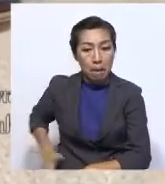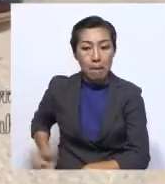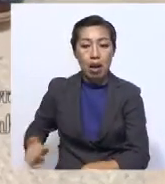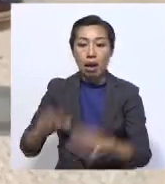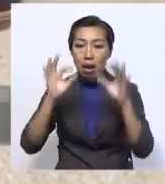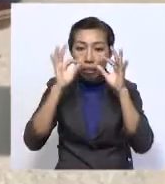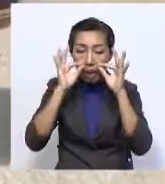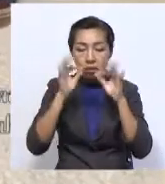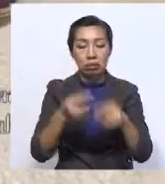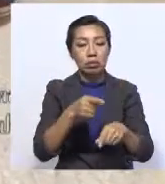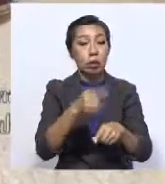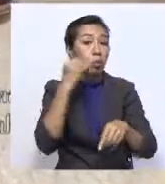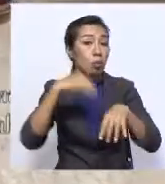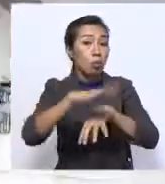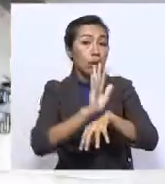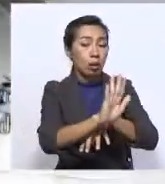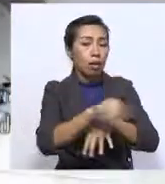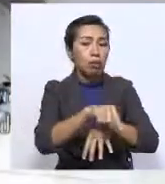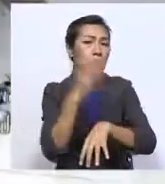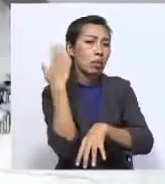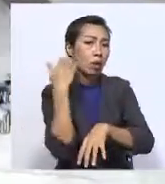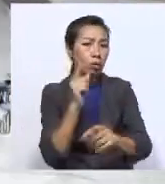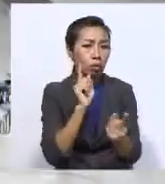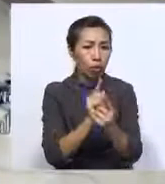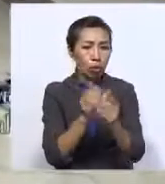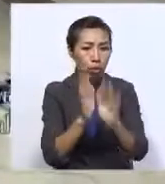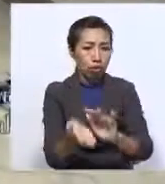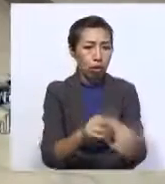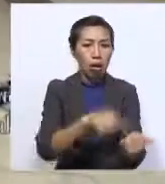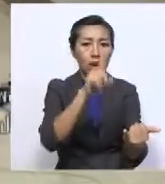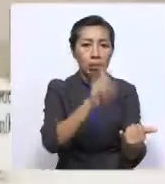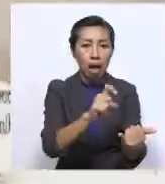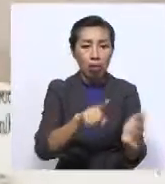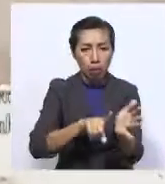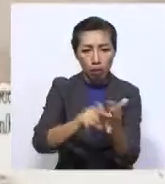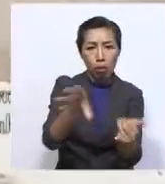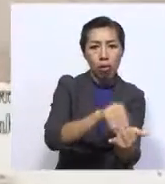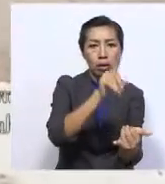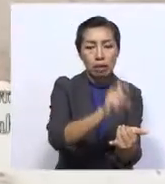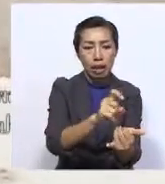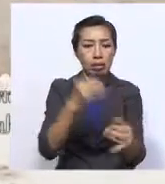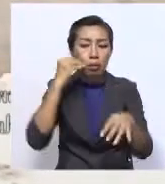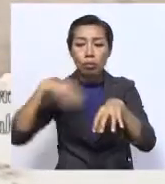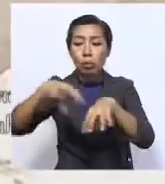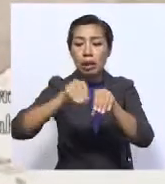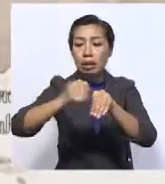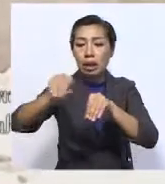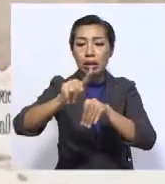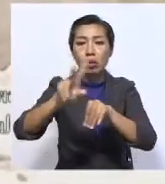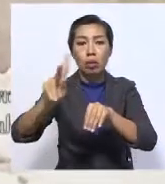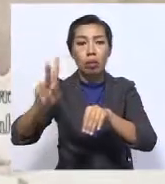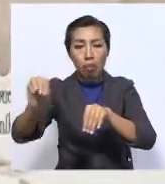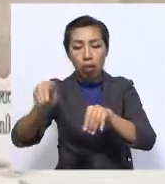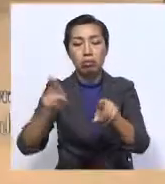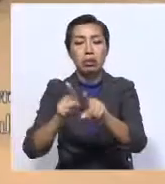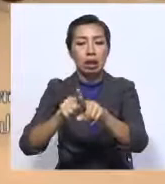สุนัขและแมวในหมู่บ้านที่เกิดเหตุที่มีผู้เสียชีวิตจากโรคพิษสุนัขบ้าแล้วก็หมู่บ้านโดยรอบด้วยนะคะในรัศมี1กิโลเมตร